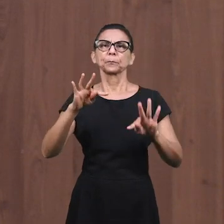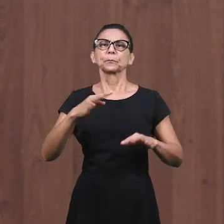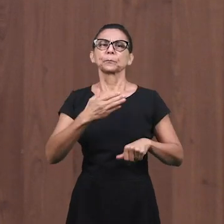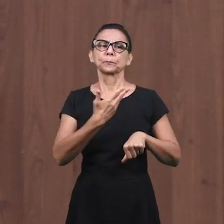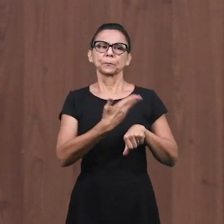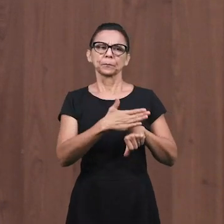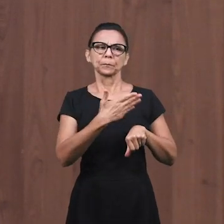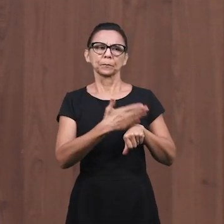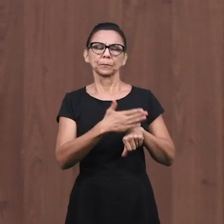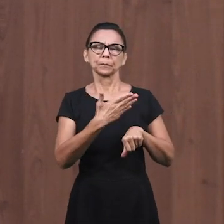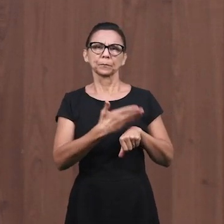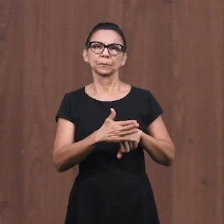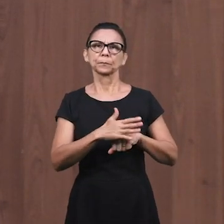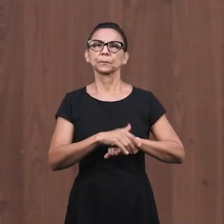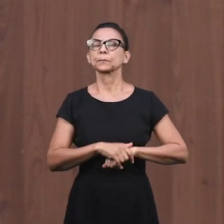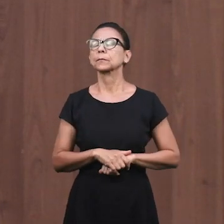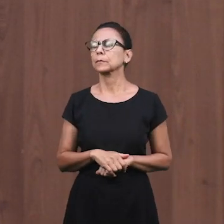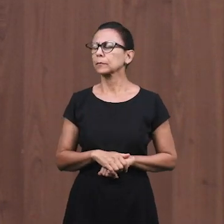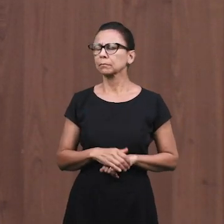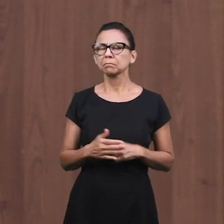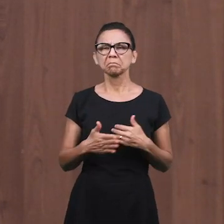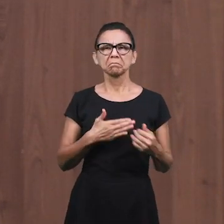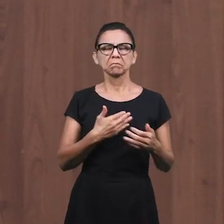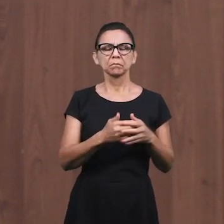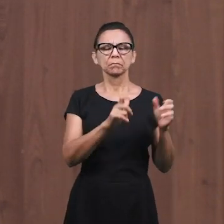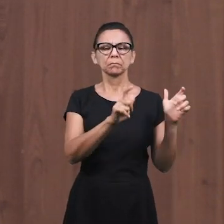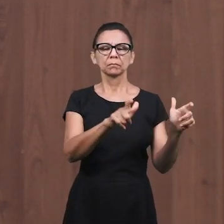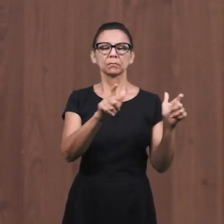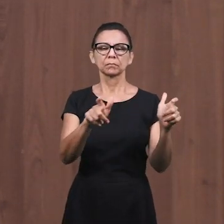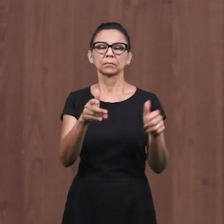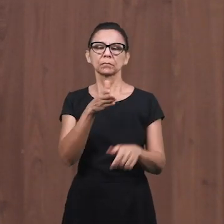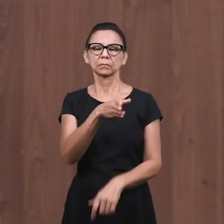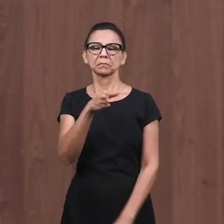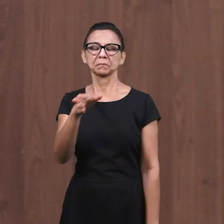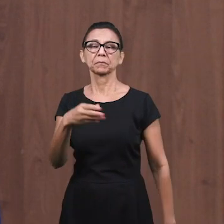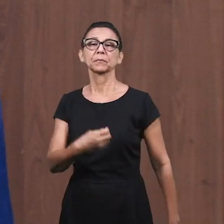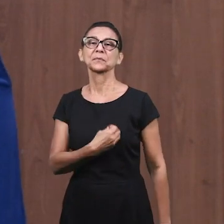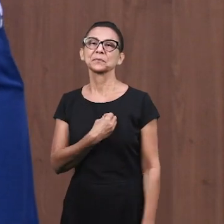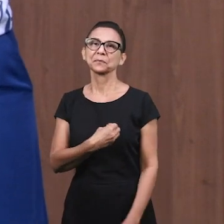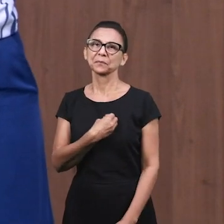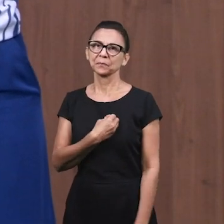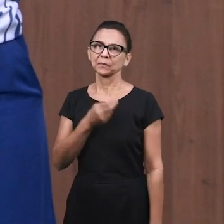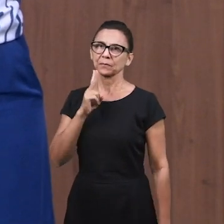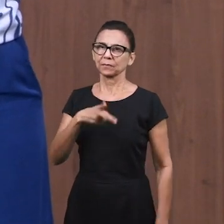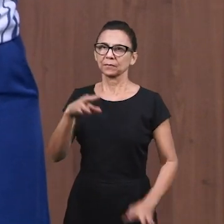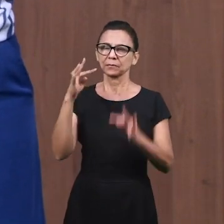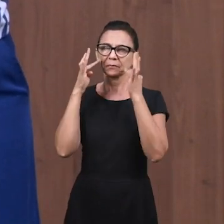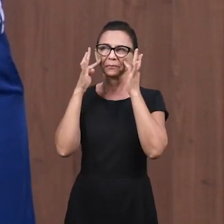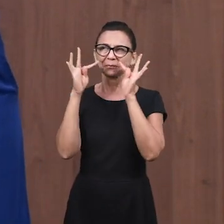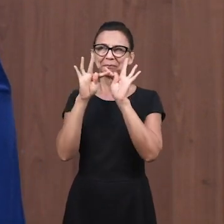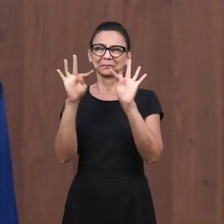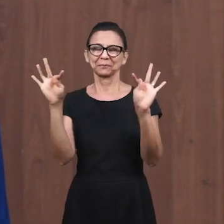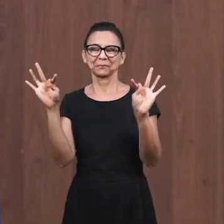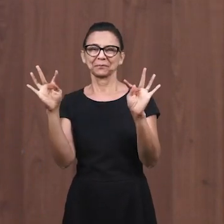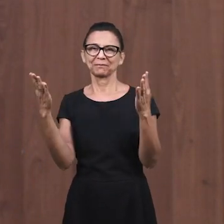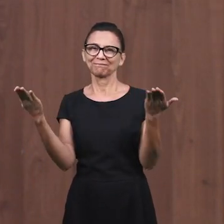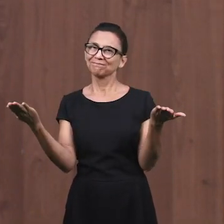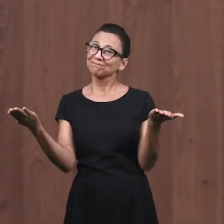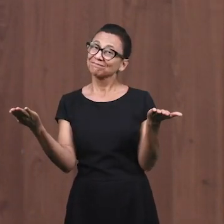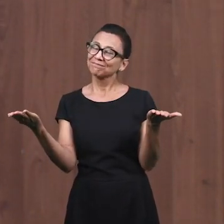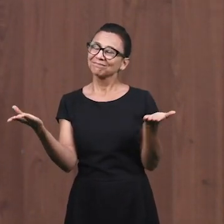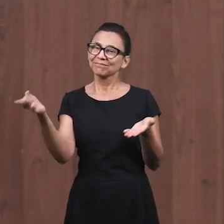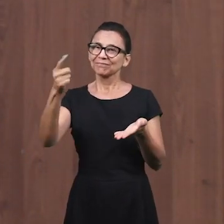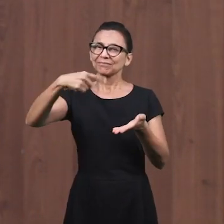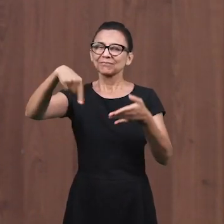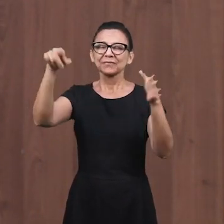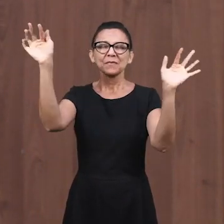et où qu'on soit. Ainsi, nous serons heureux et nous serons préparés pour